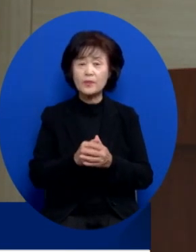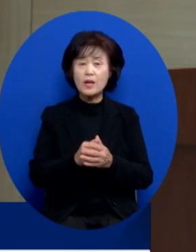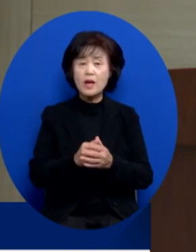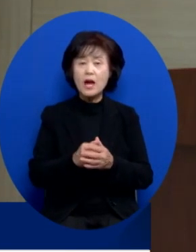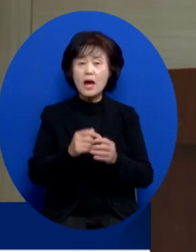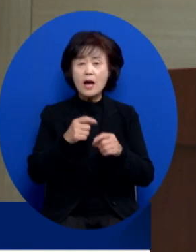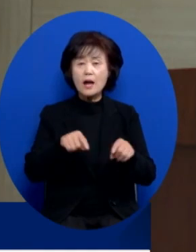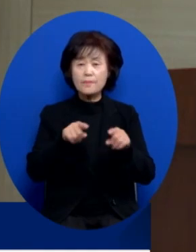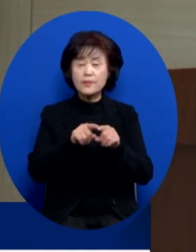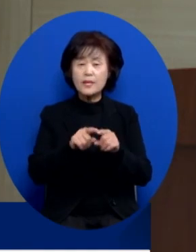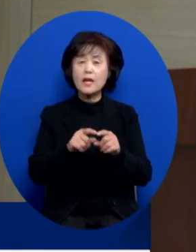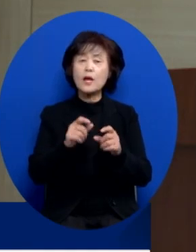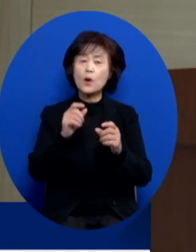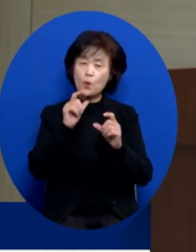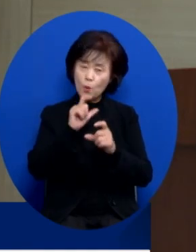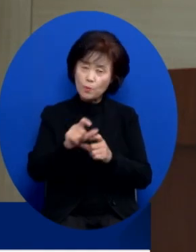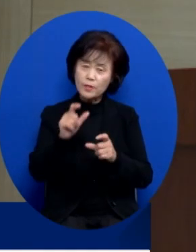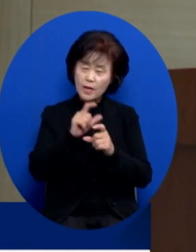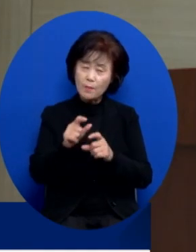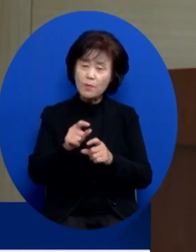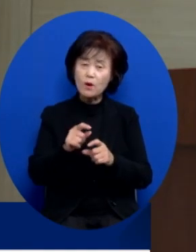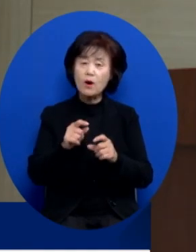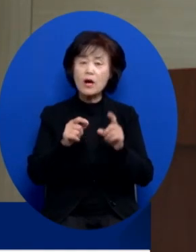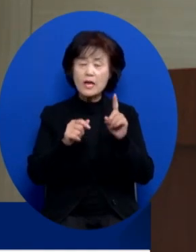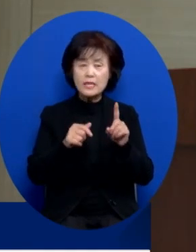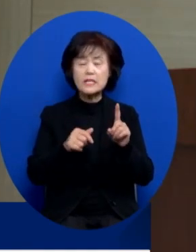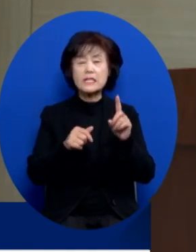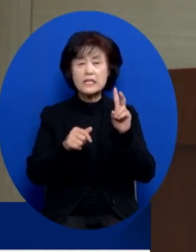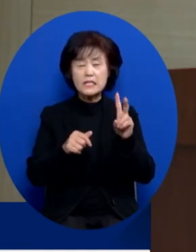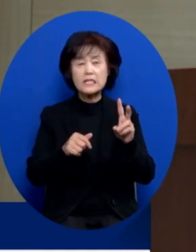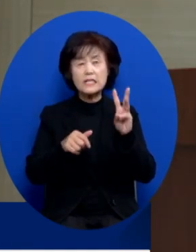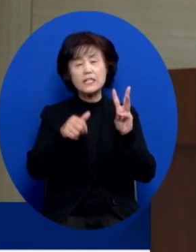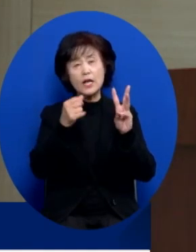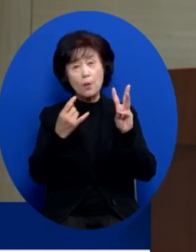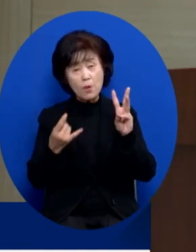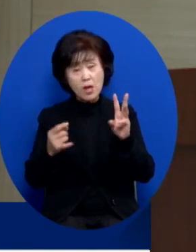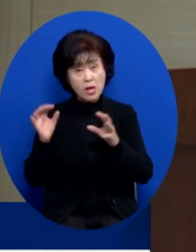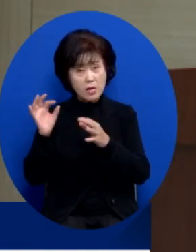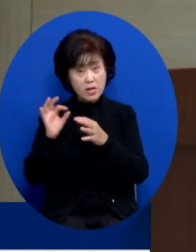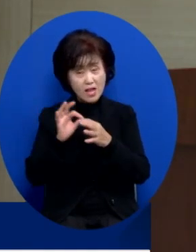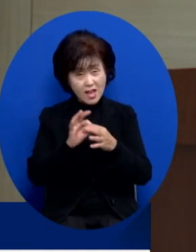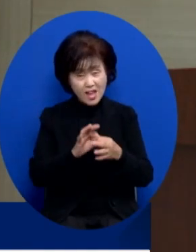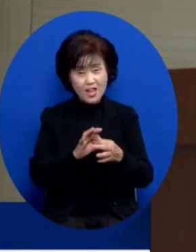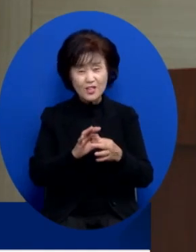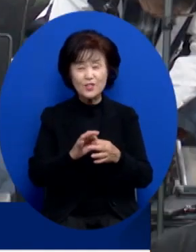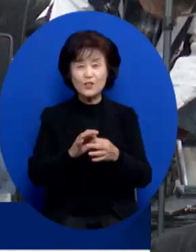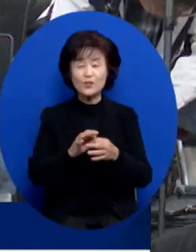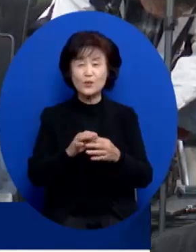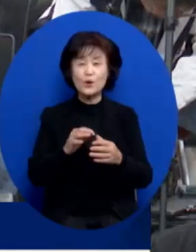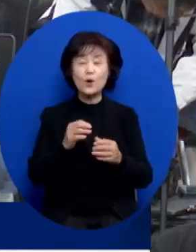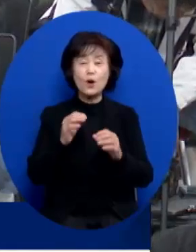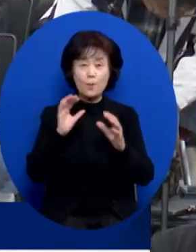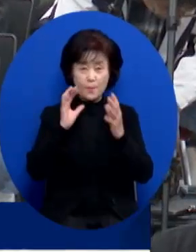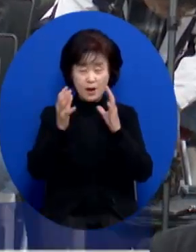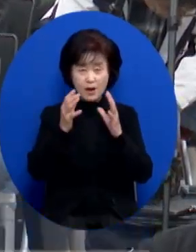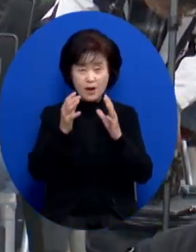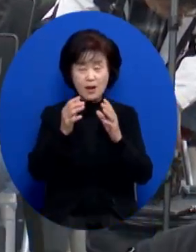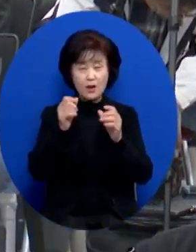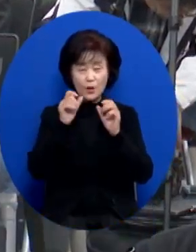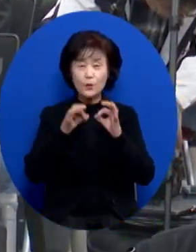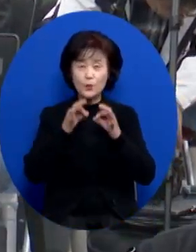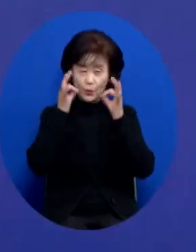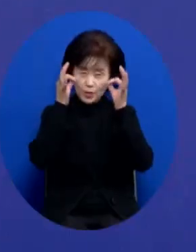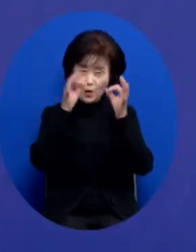같이 고민하면서 이런 일을 2회, 3회, 4회 계속하고자 노력하고 있습니다.